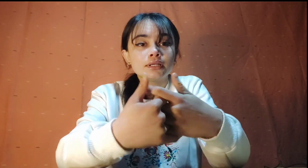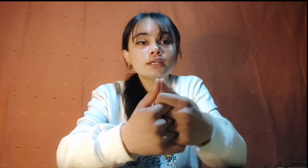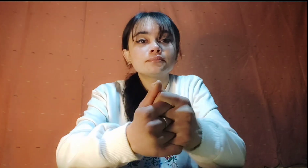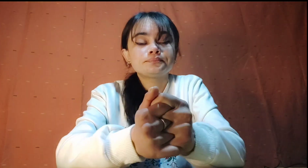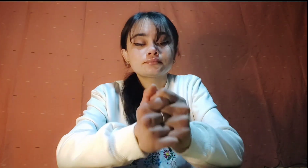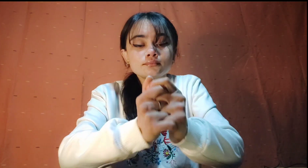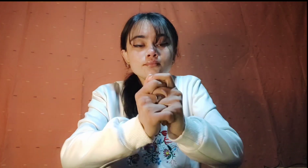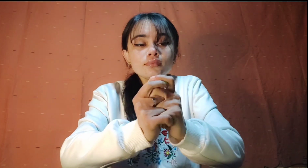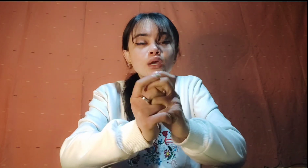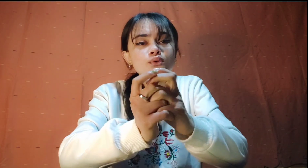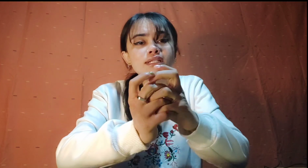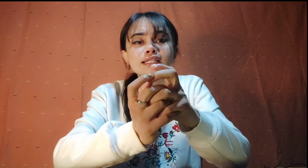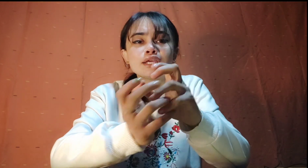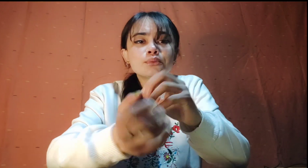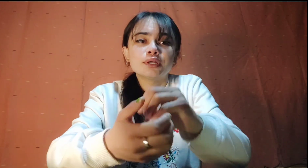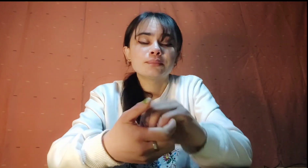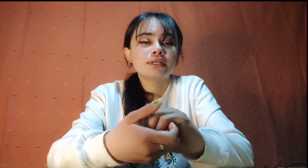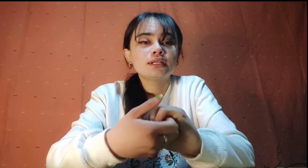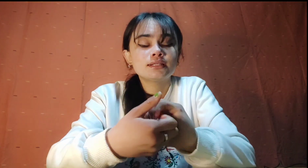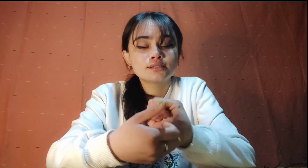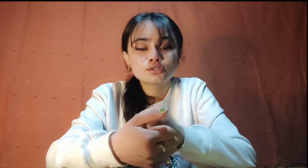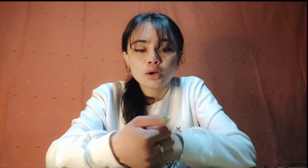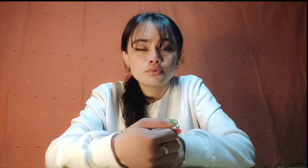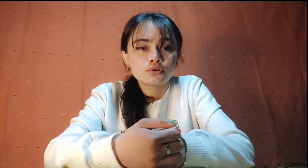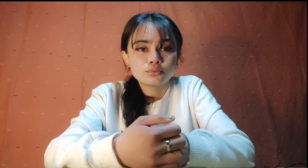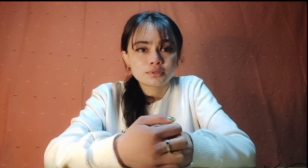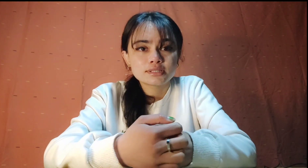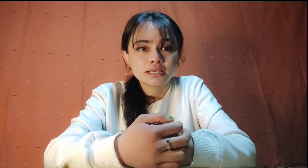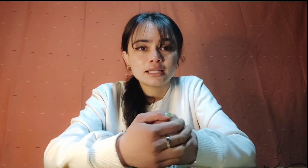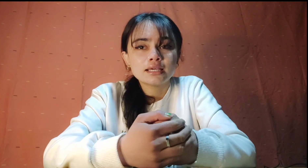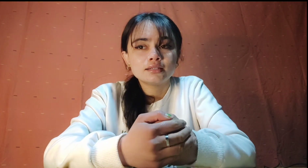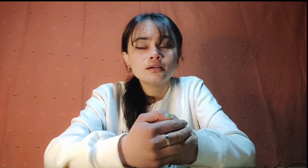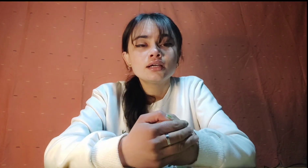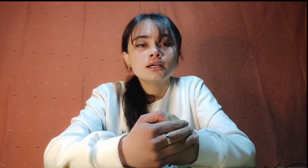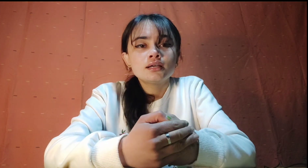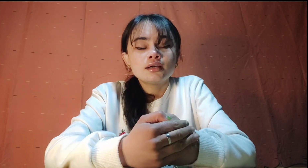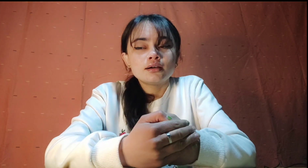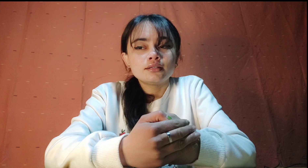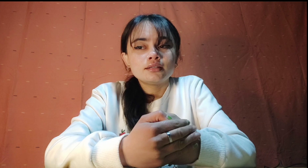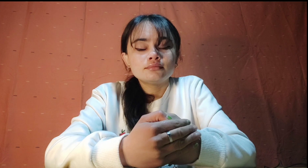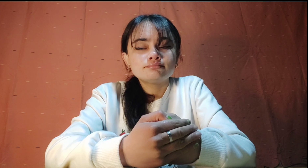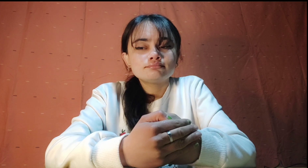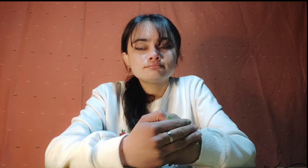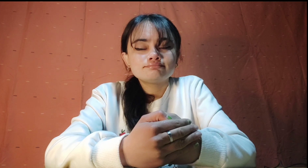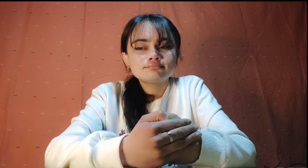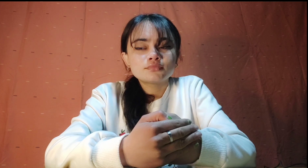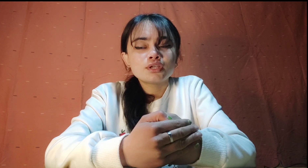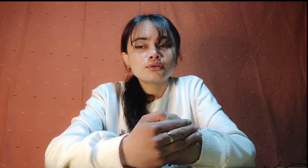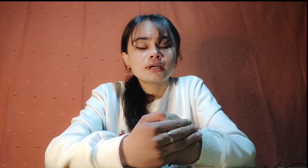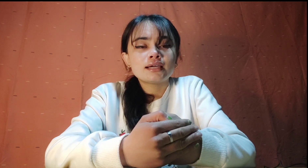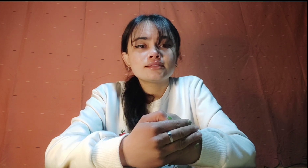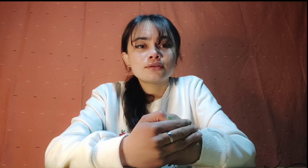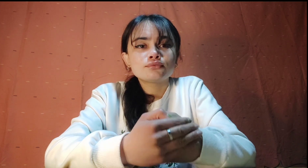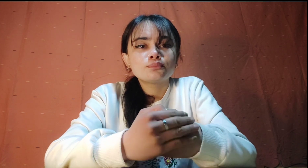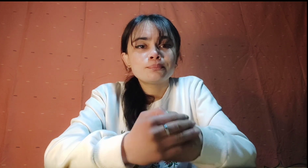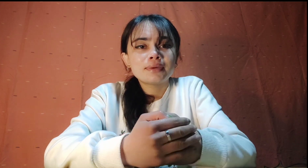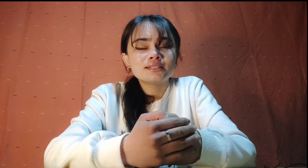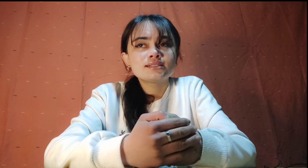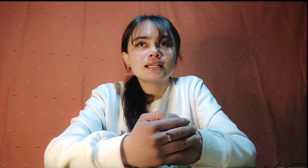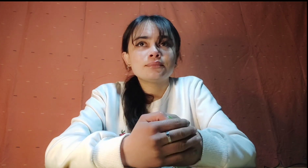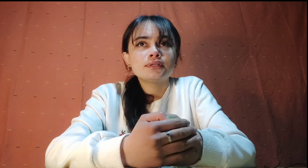भने पनि कसैले देख्यो भने पनि स्टप गर्नुपर्छ यसलाई होइन अनि त्यही नै हो गाइज